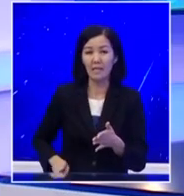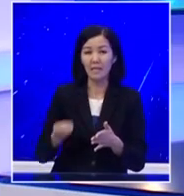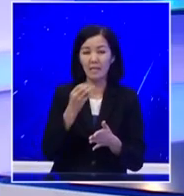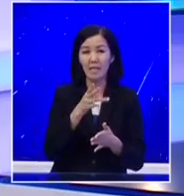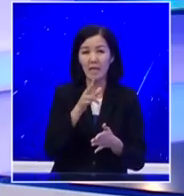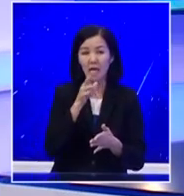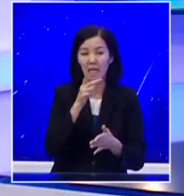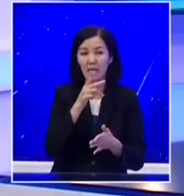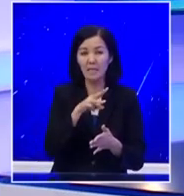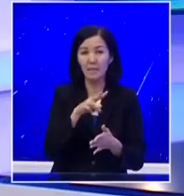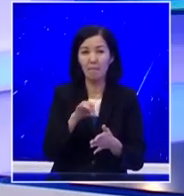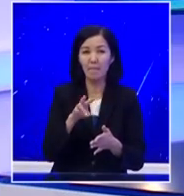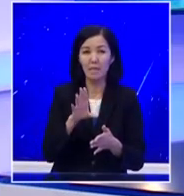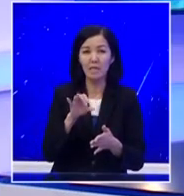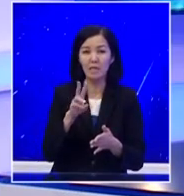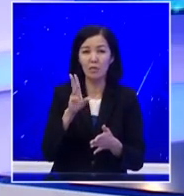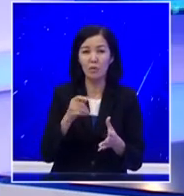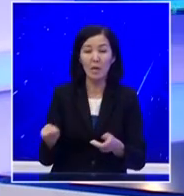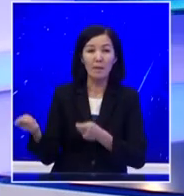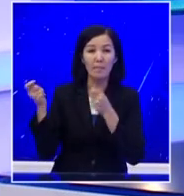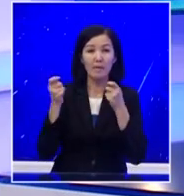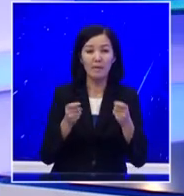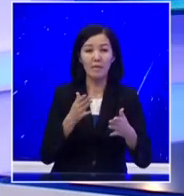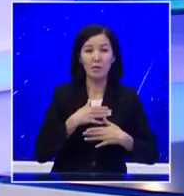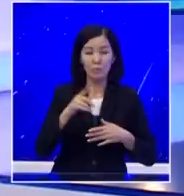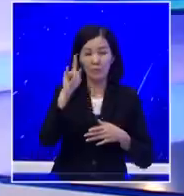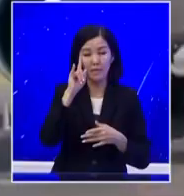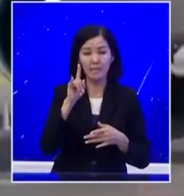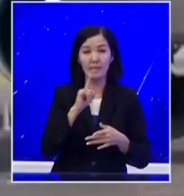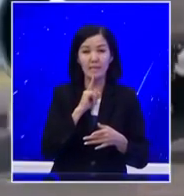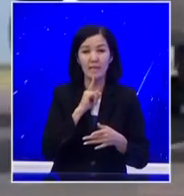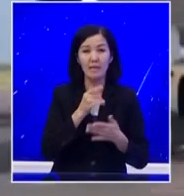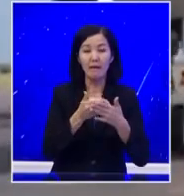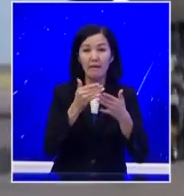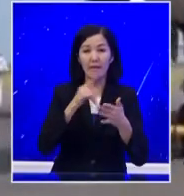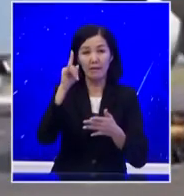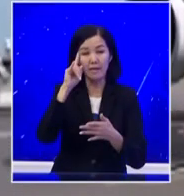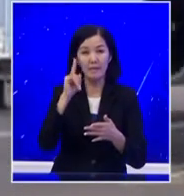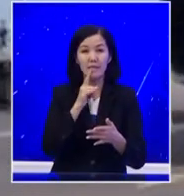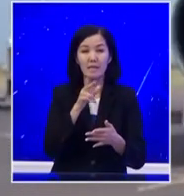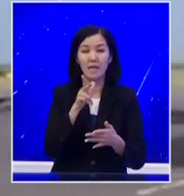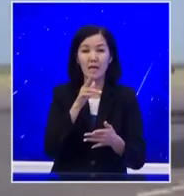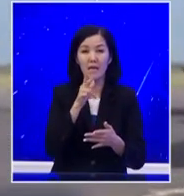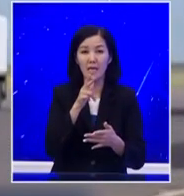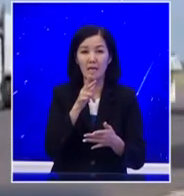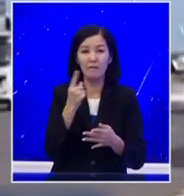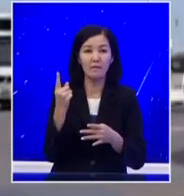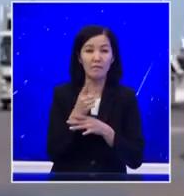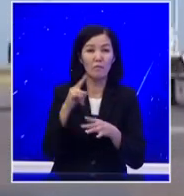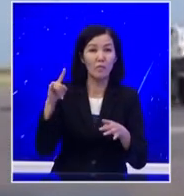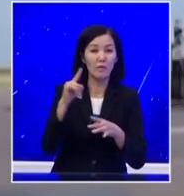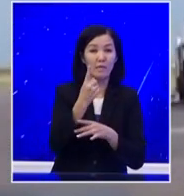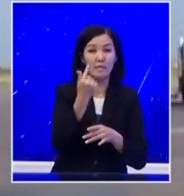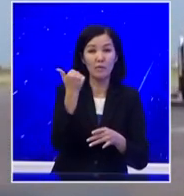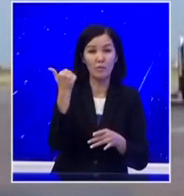именно они поставляют наборы для исследования в нашей страной ранее между казахстаном и корее осуществлялся всего один не рейс в неделю